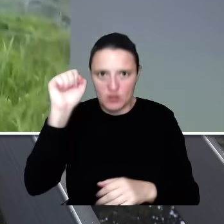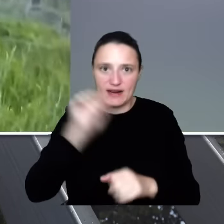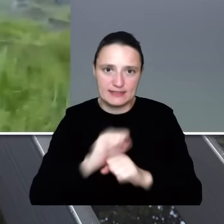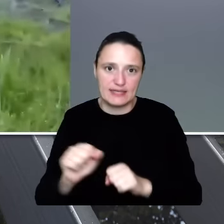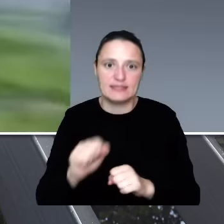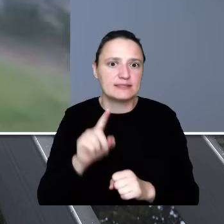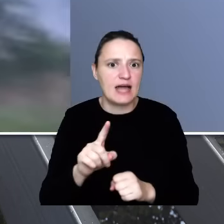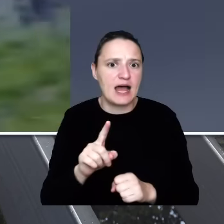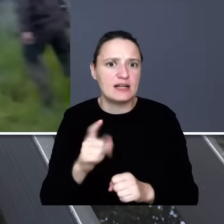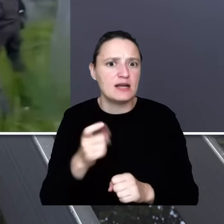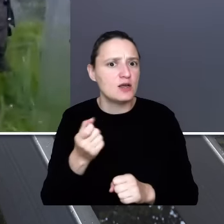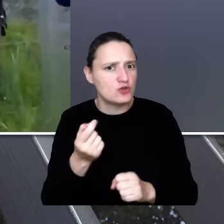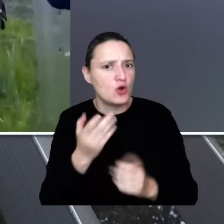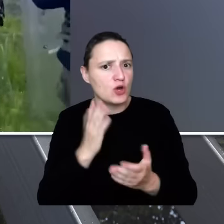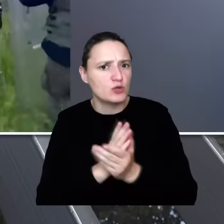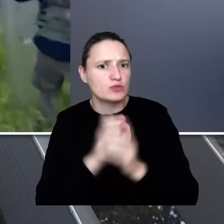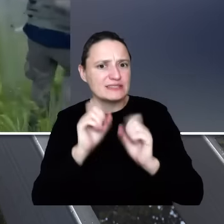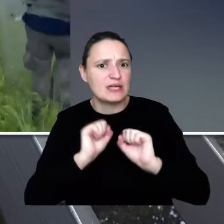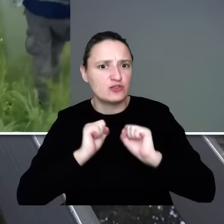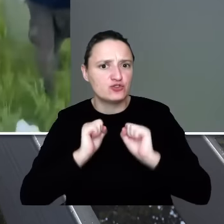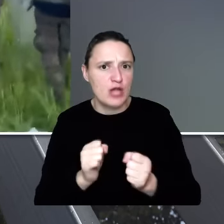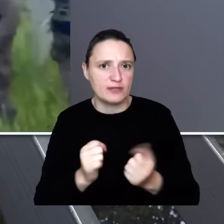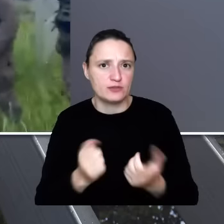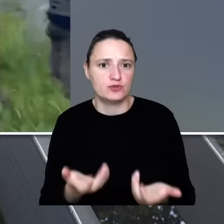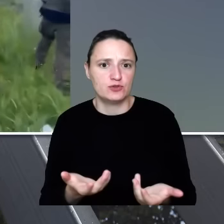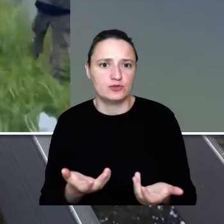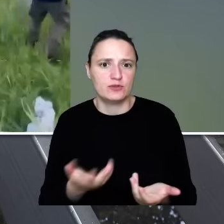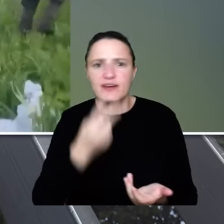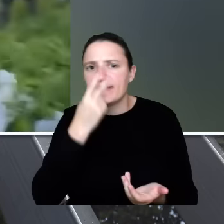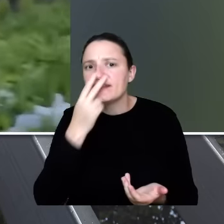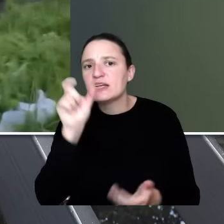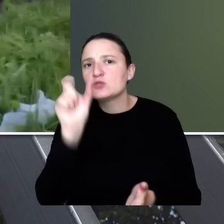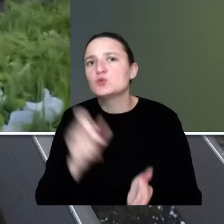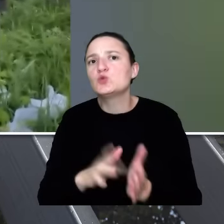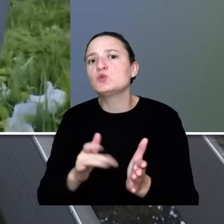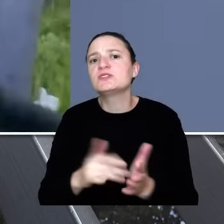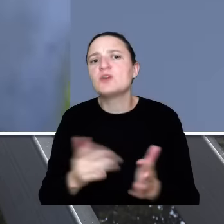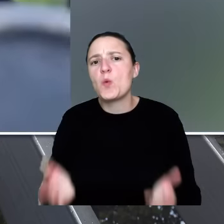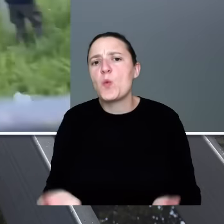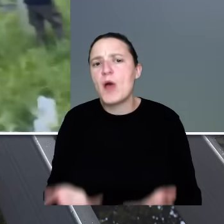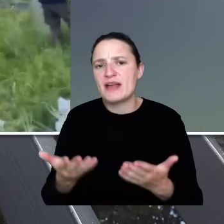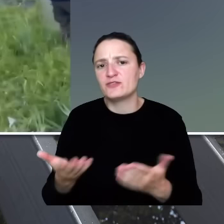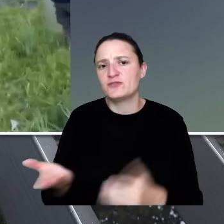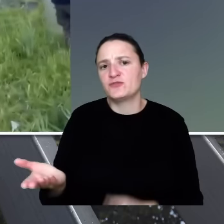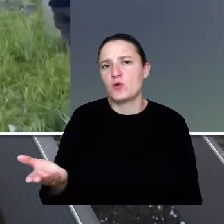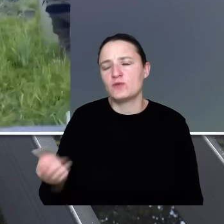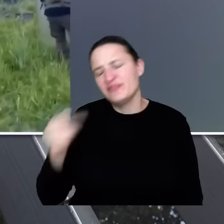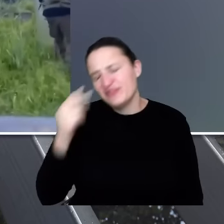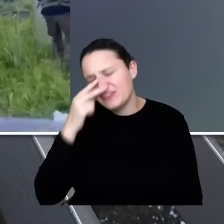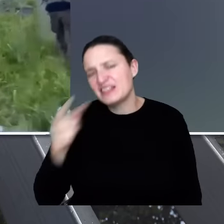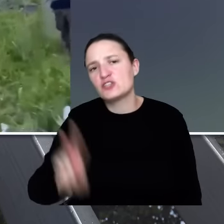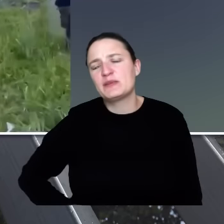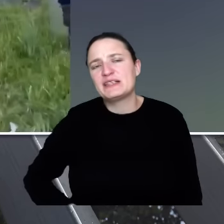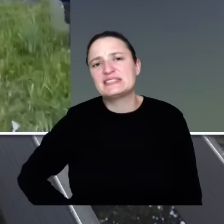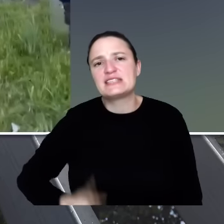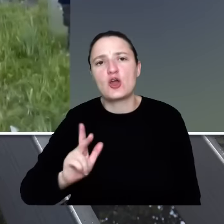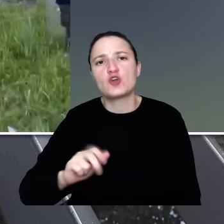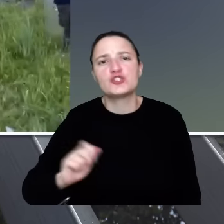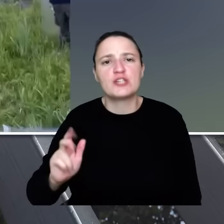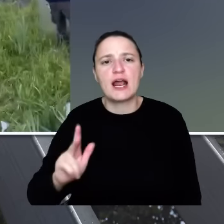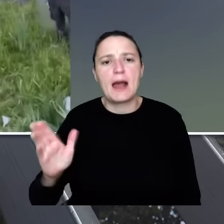zaczęło już dziać. To, z jaką łatwością Donald Tusk poświęca w tej sprawie rzeczywiście nieudacznego Kosiniaka-Kamysza, który nie panuje nad niczym,